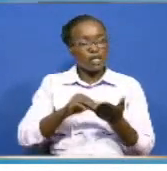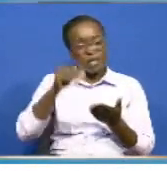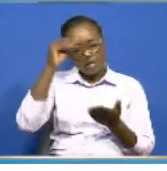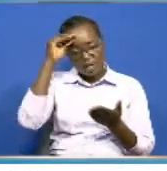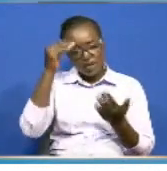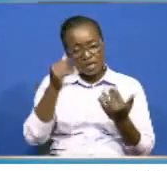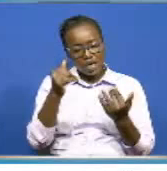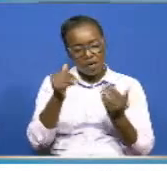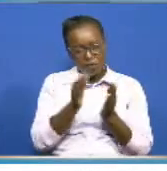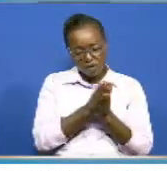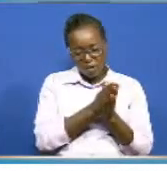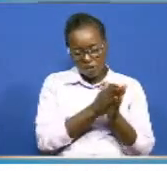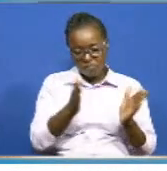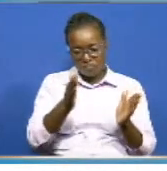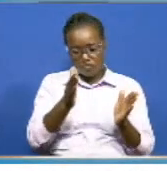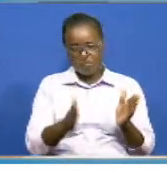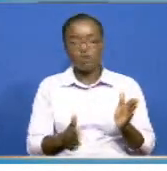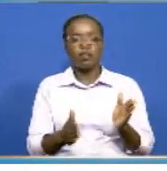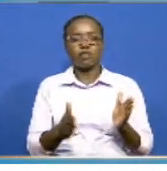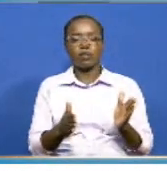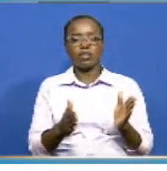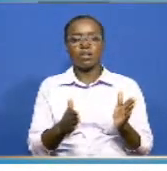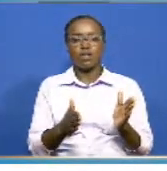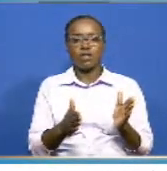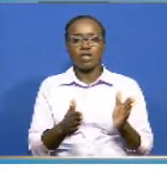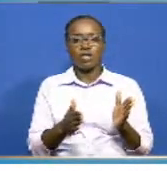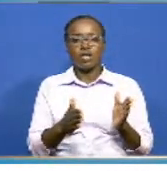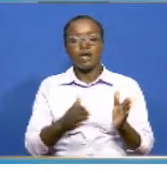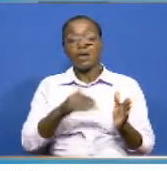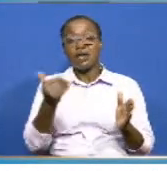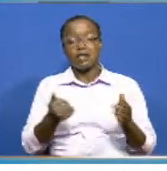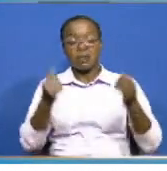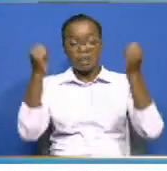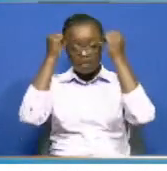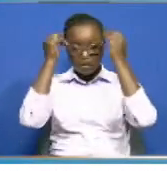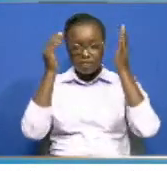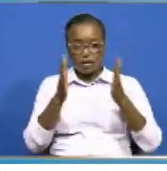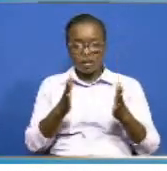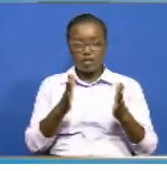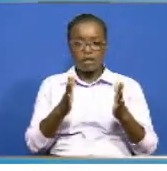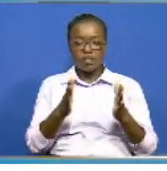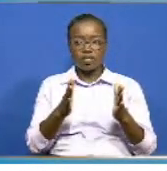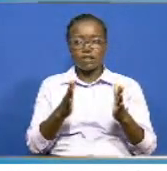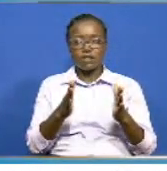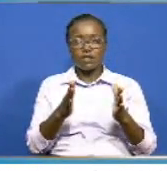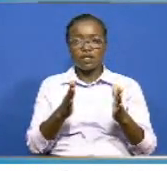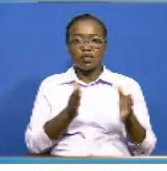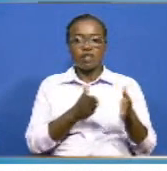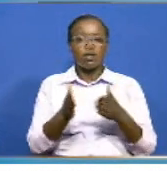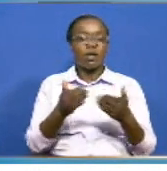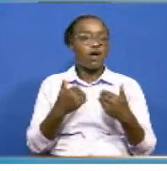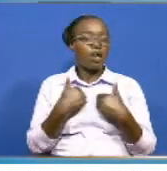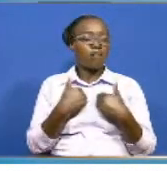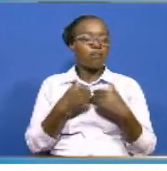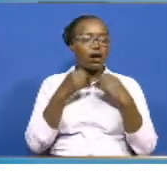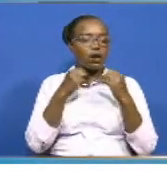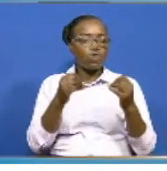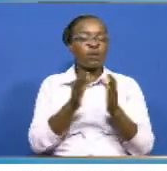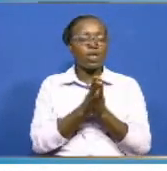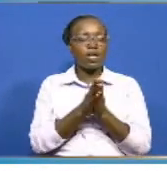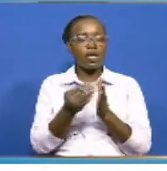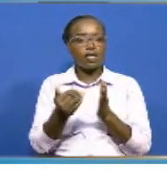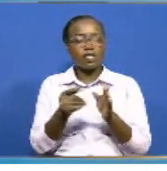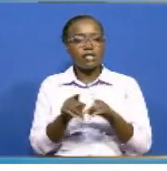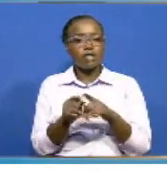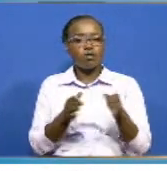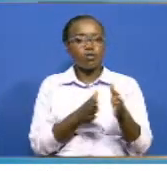hicho chote. Tuliona ya kwamba kama ulivyosema, kuna wale wanafunzi ambao hawakupata ile nafasi, kuna wale mjini walikuwa bado wanapata nafasi ya